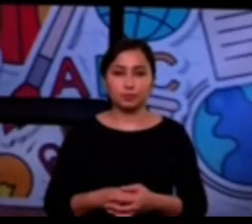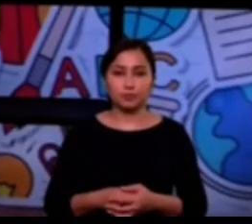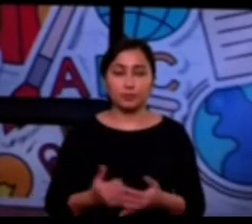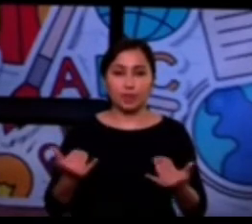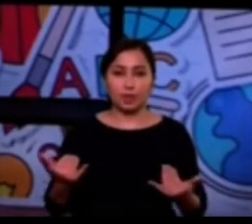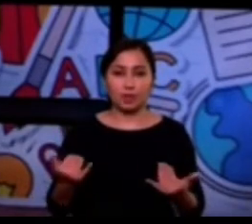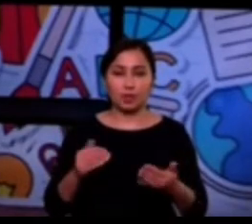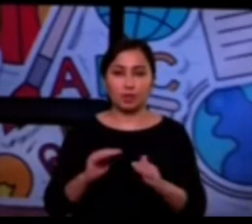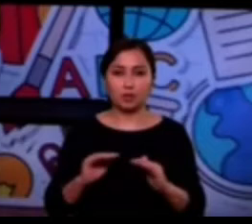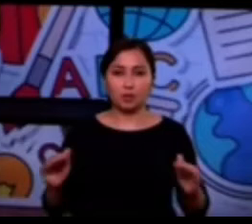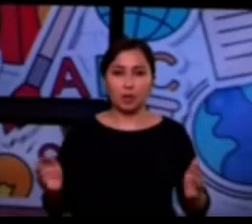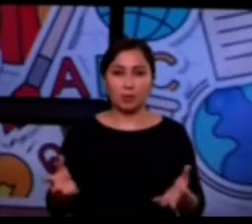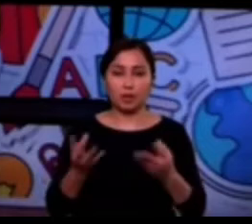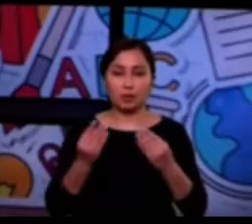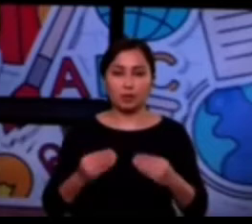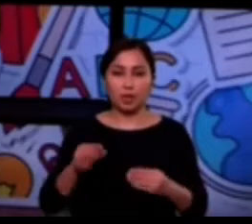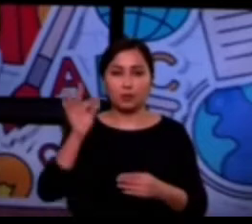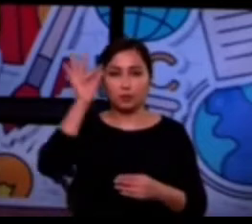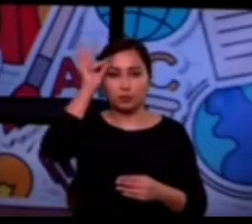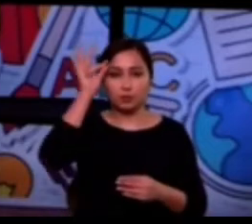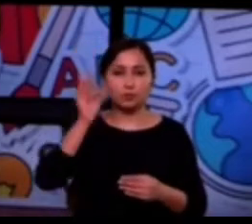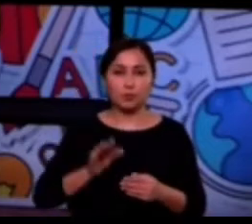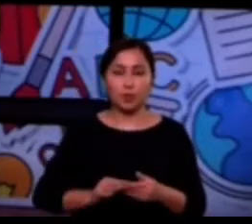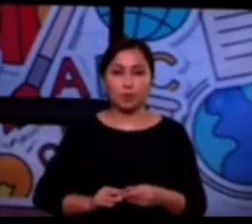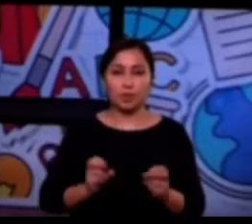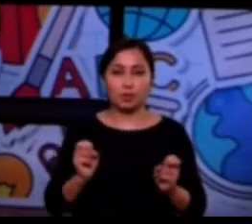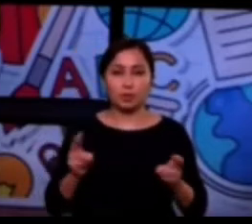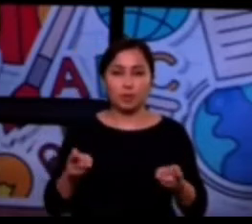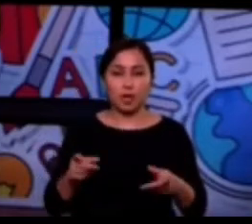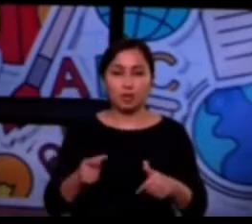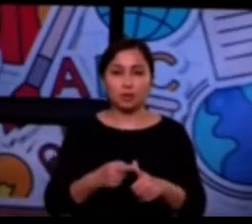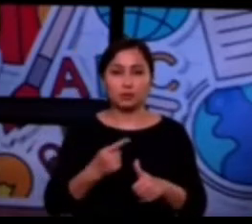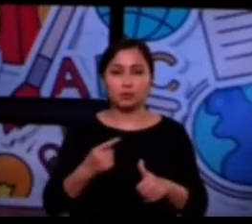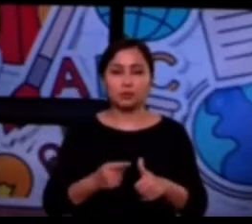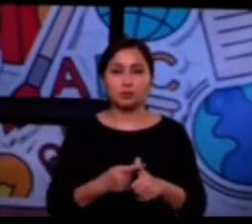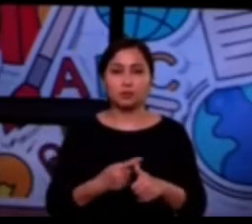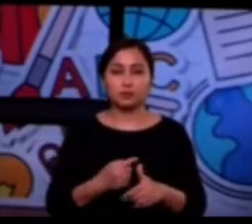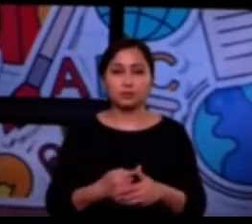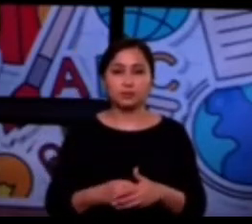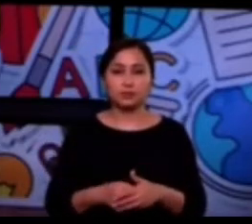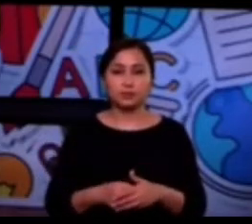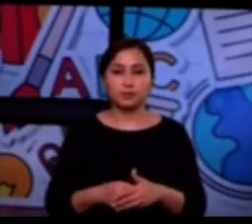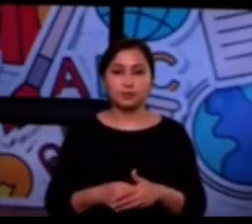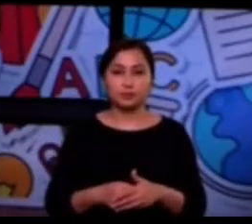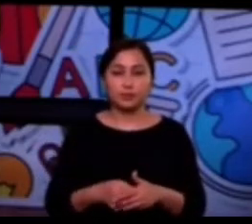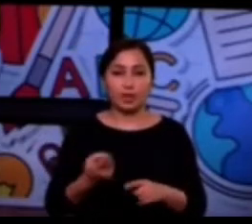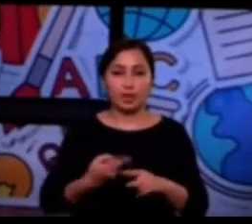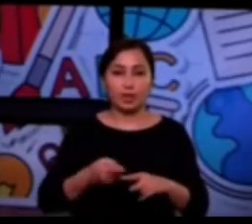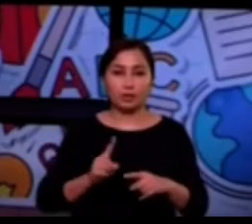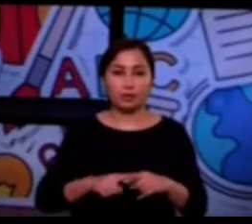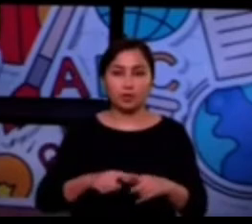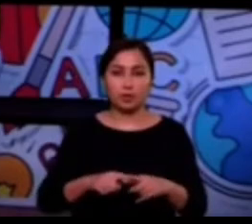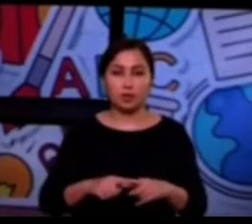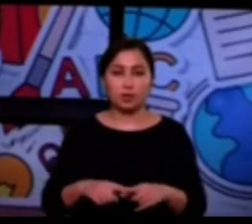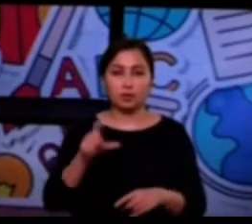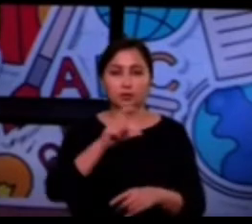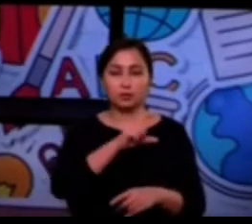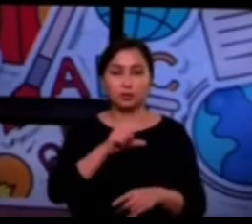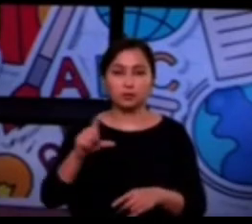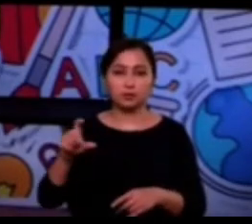А сейчас, ребята, давайте с вами вспомним, как называется эта